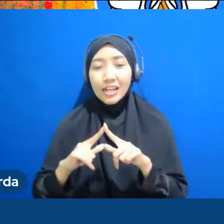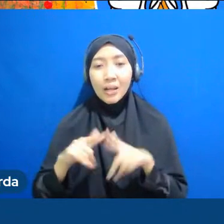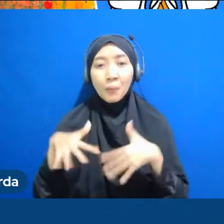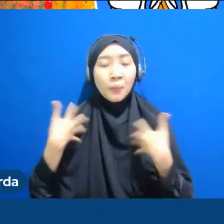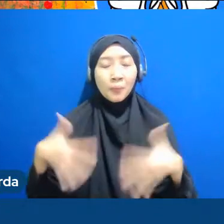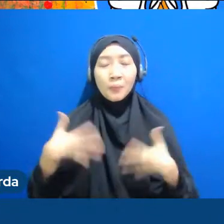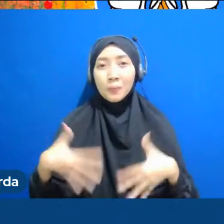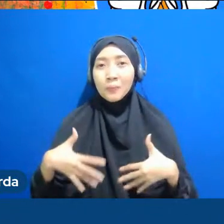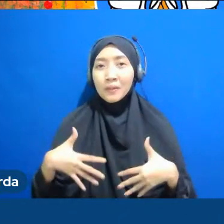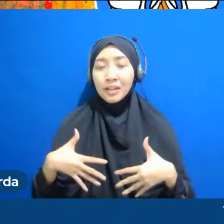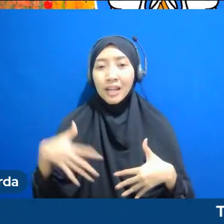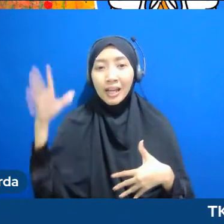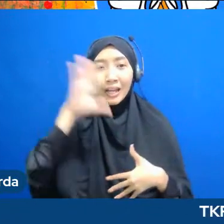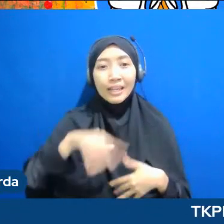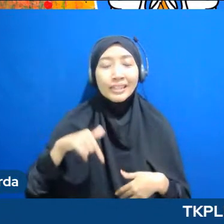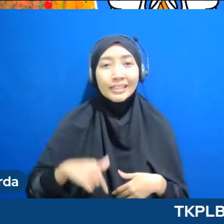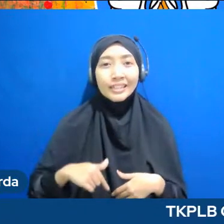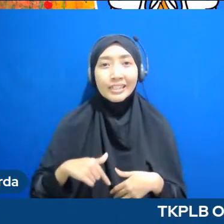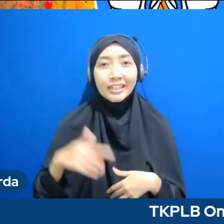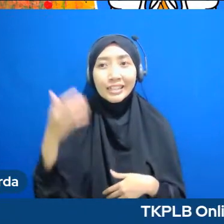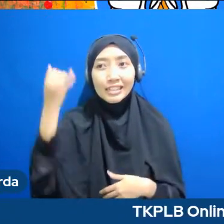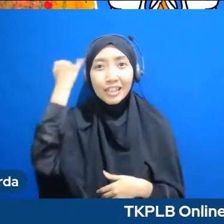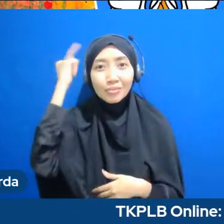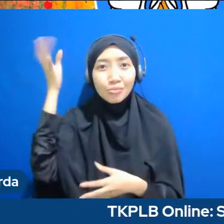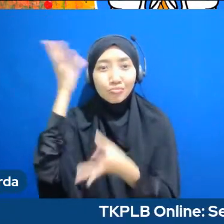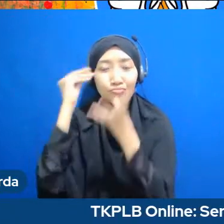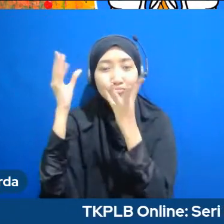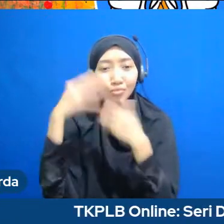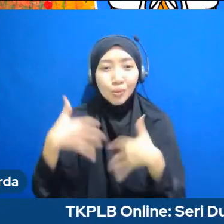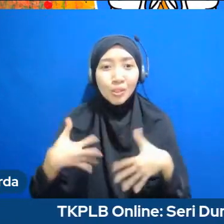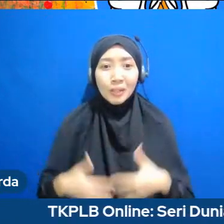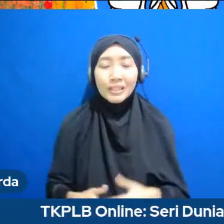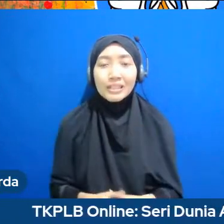biasa sekali hari ini ilmunya.